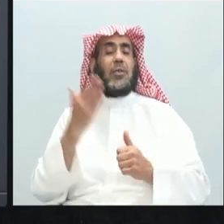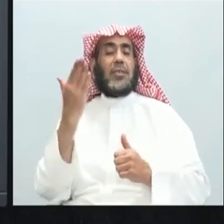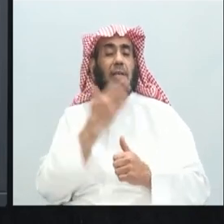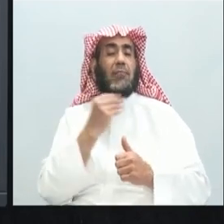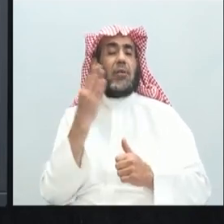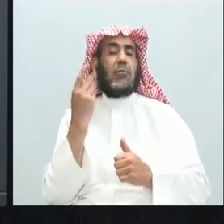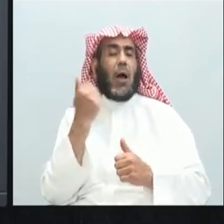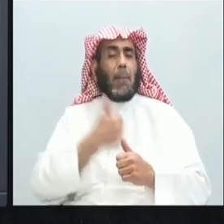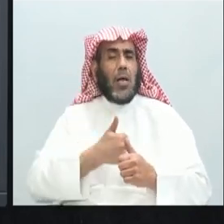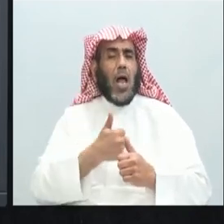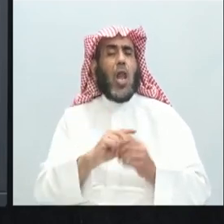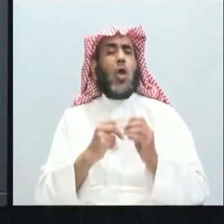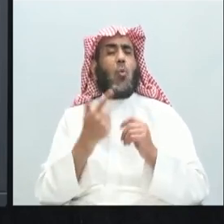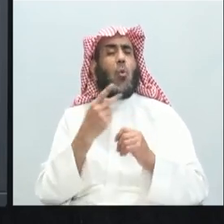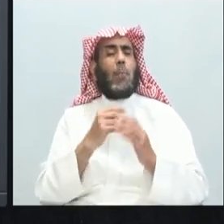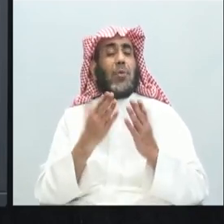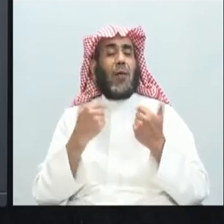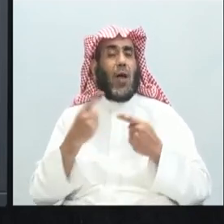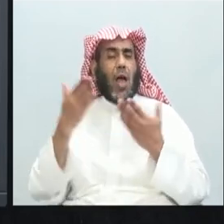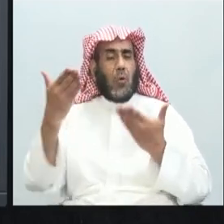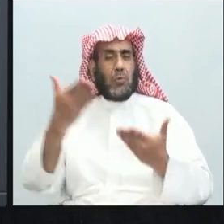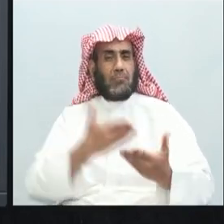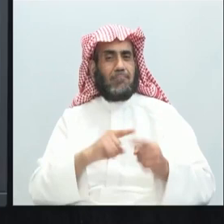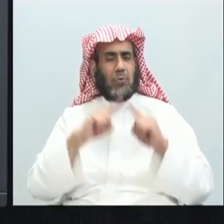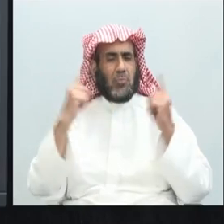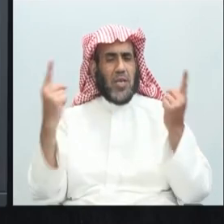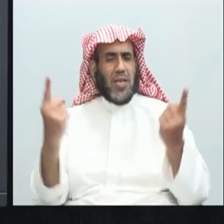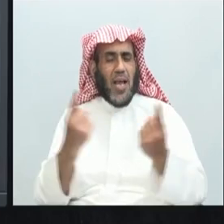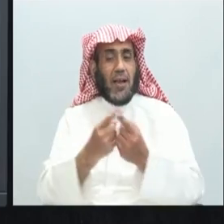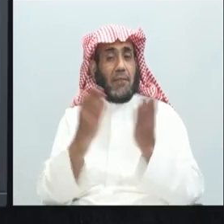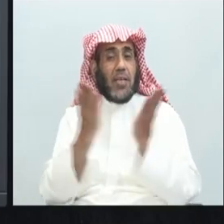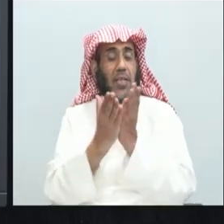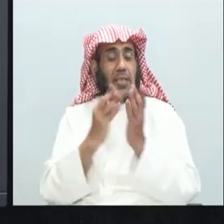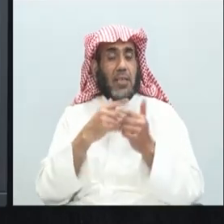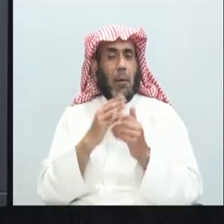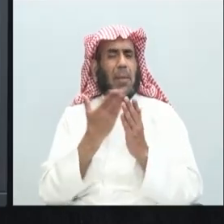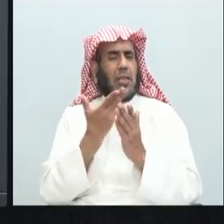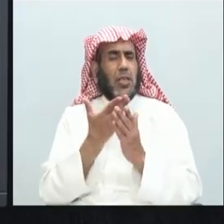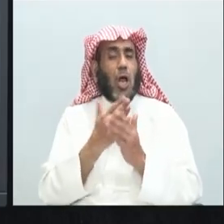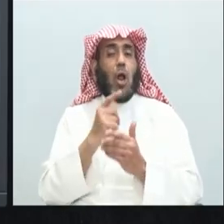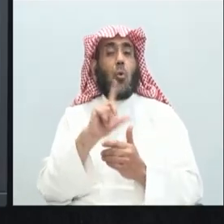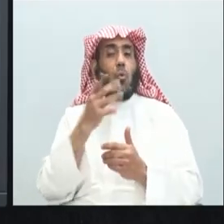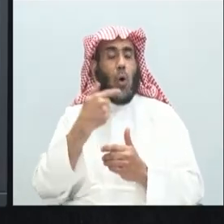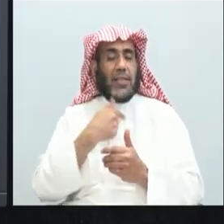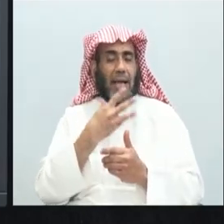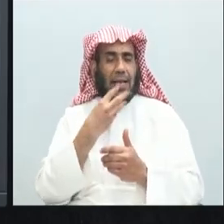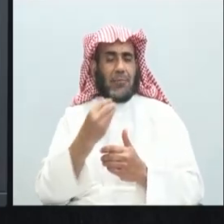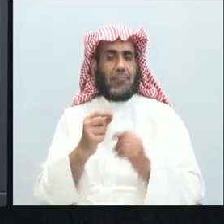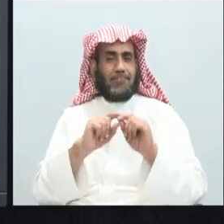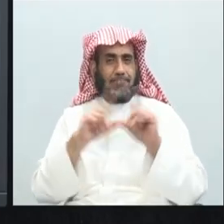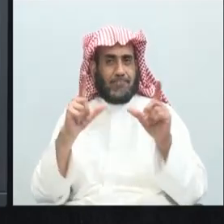الرابع الابتدائي فاهلا وسهلا بكم في درس جديد لماده لغتي الجميله